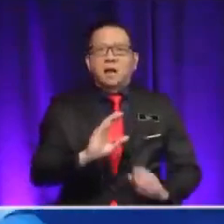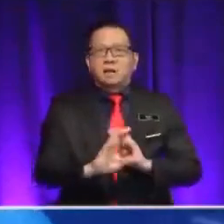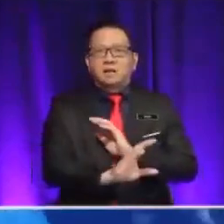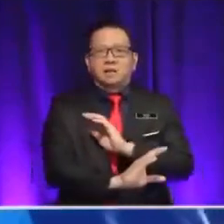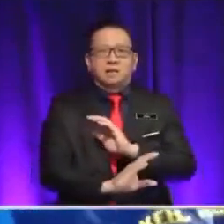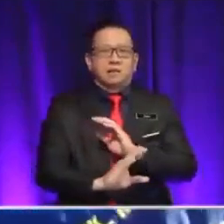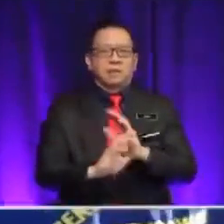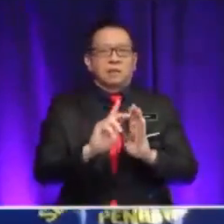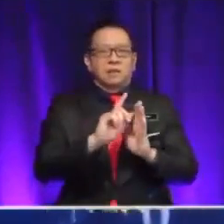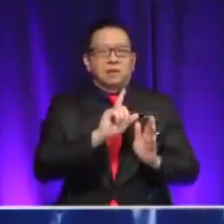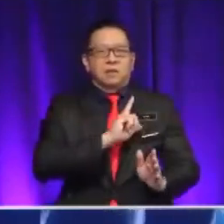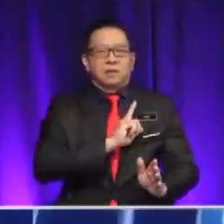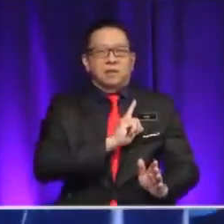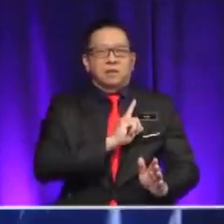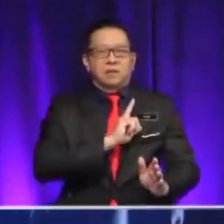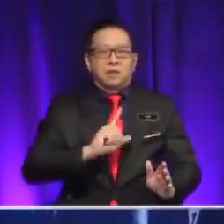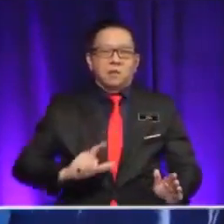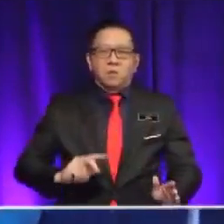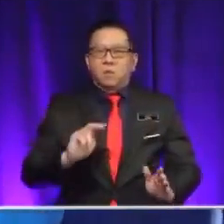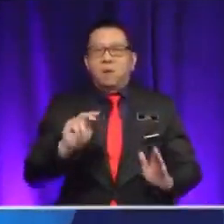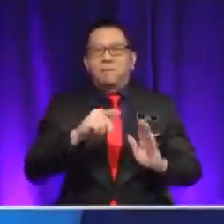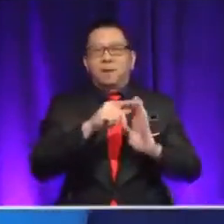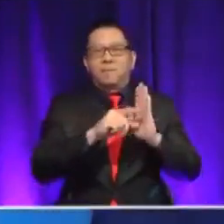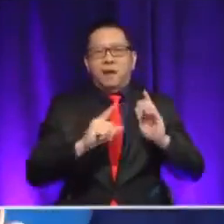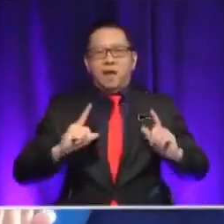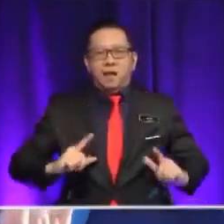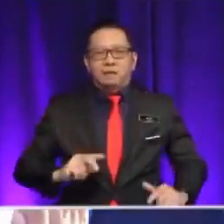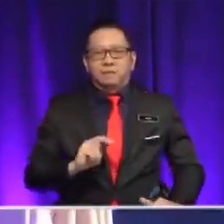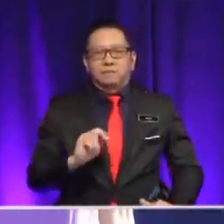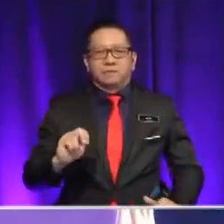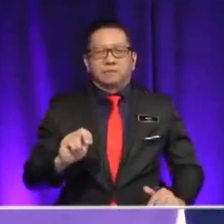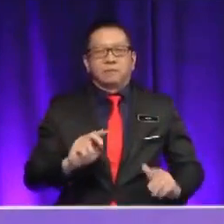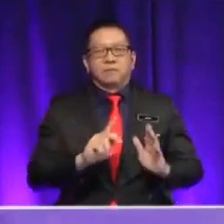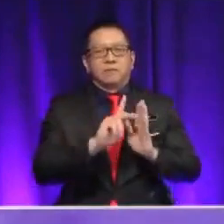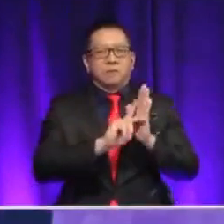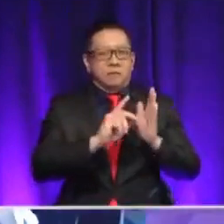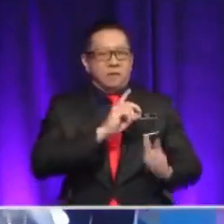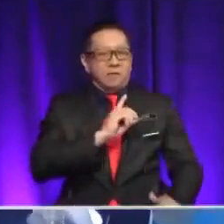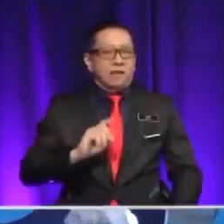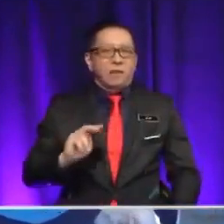kelembagaan kedaulatan